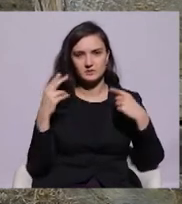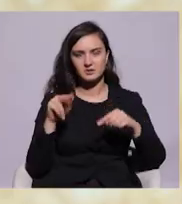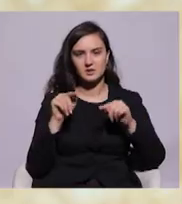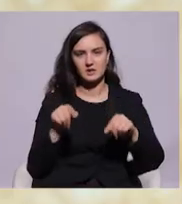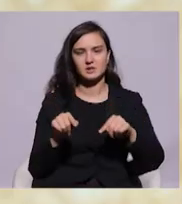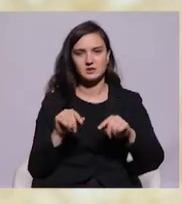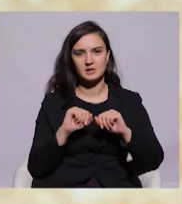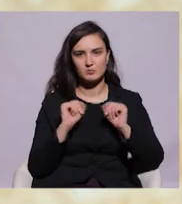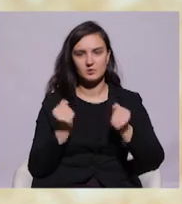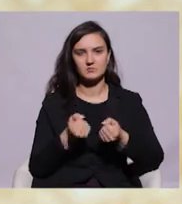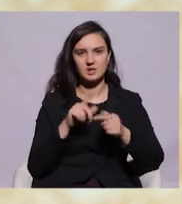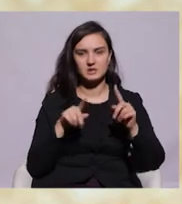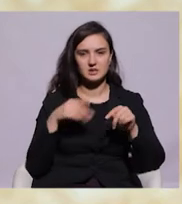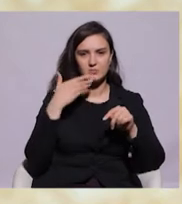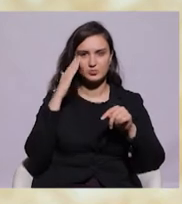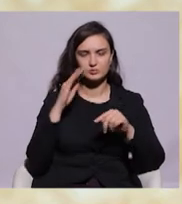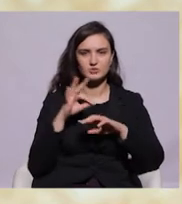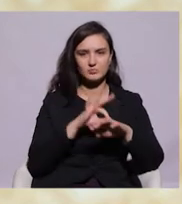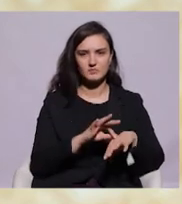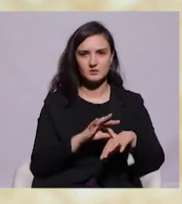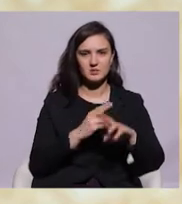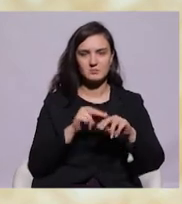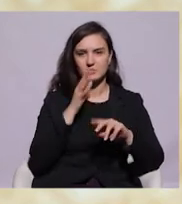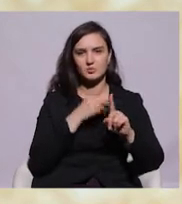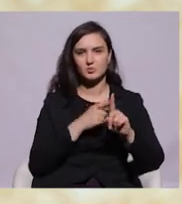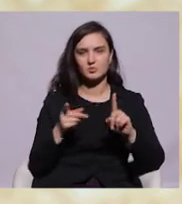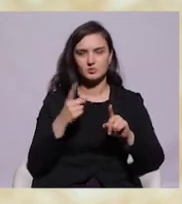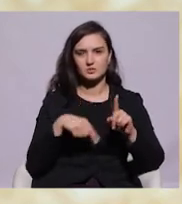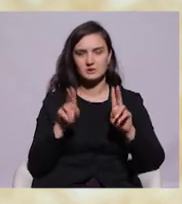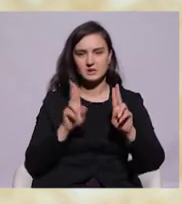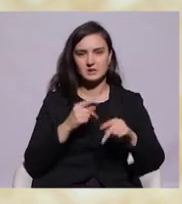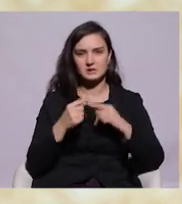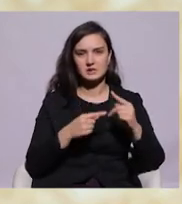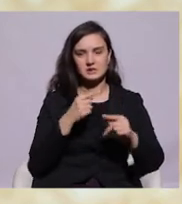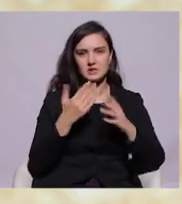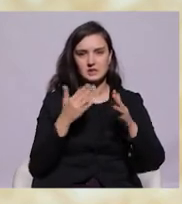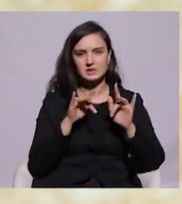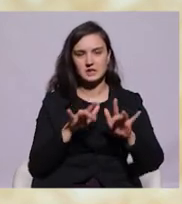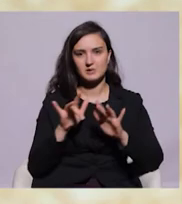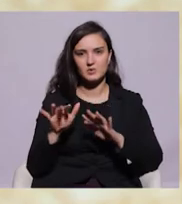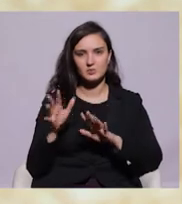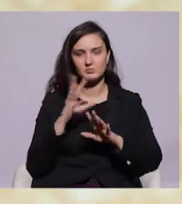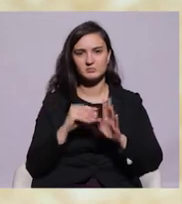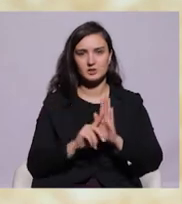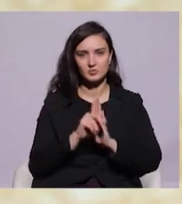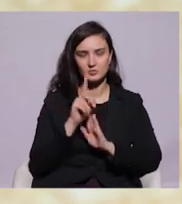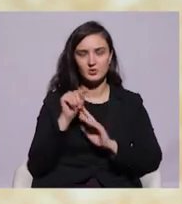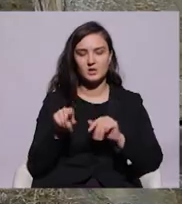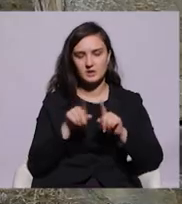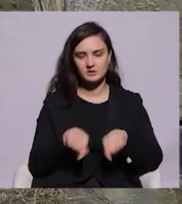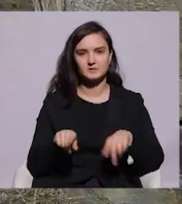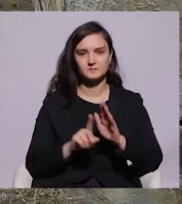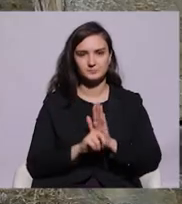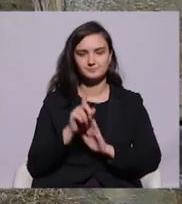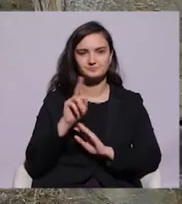და აქ გამოაზამთრებდნენ, ხან ზაფხულშიც კი ჩამოყავდათ. ამ პერიოდში იქიდან ტრადიცია ეს ხელსაქმე და საქმიანობები შემოვიდა,